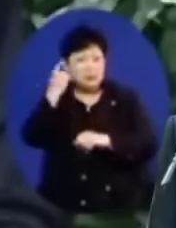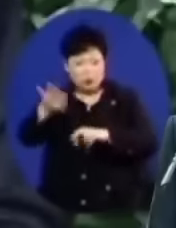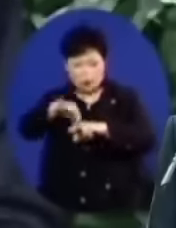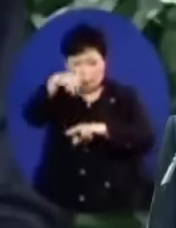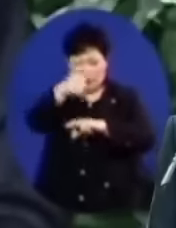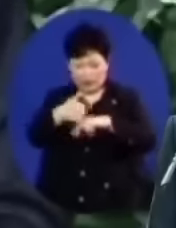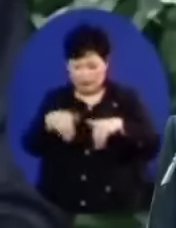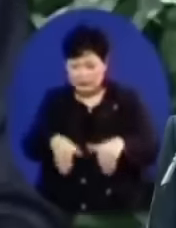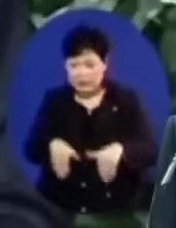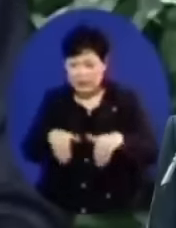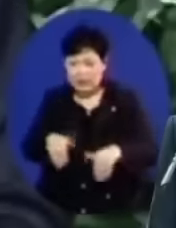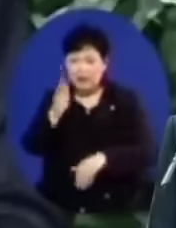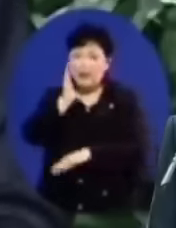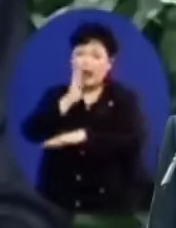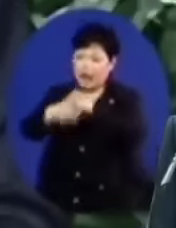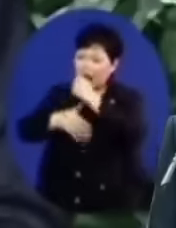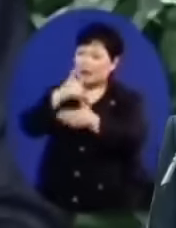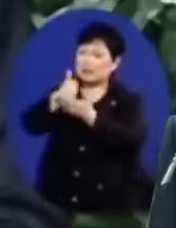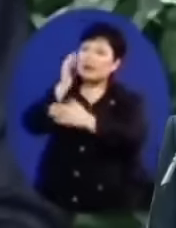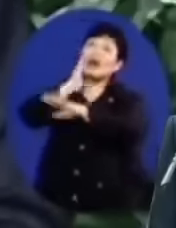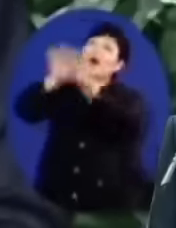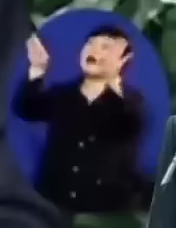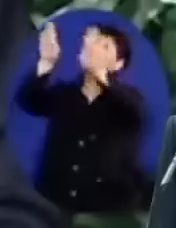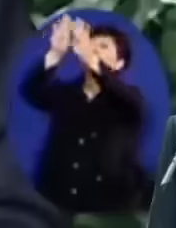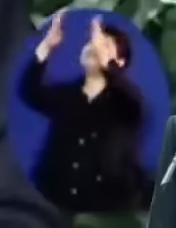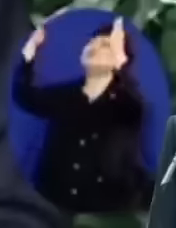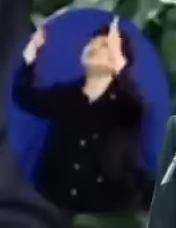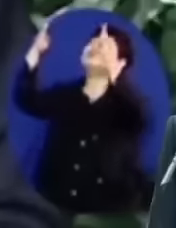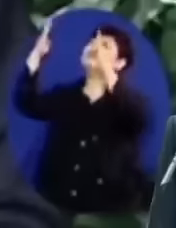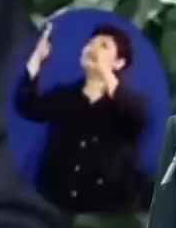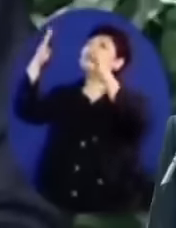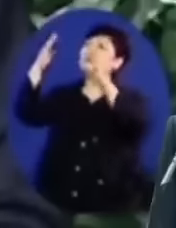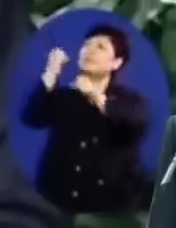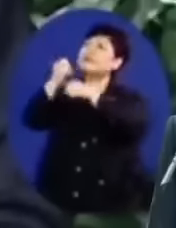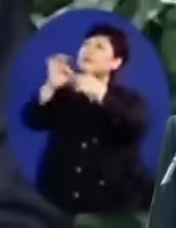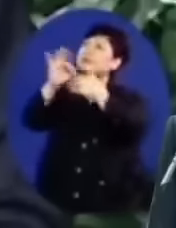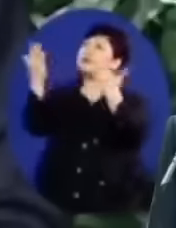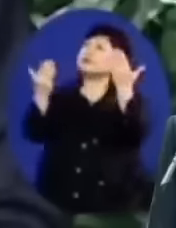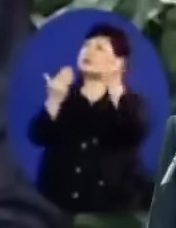신하가 하느님이 하늘에 창을 낸들 그런 일이 일어나려고